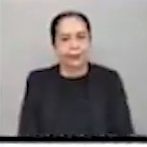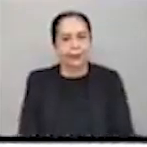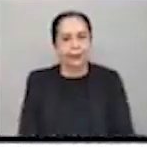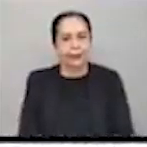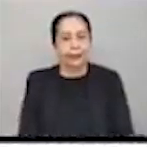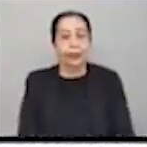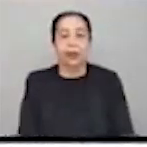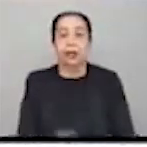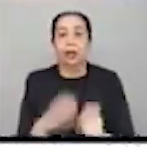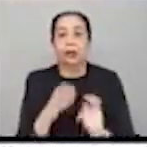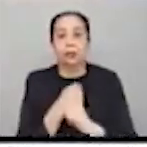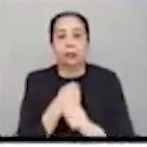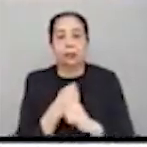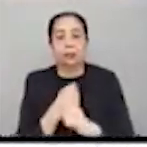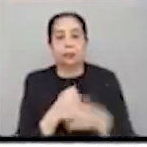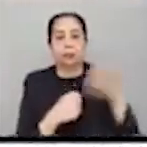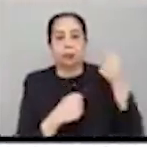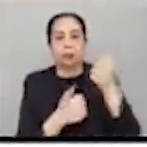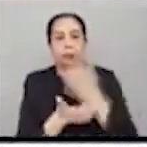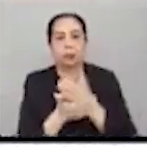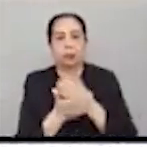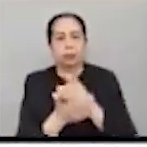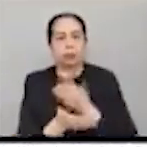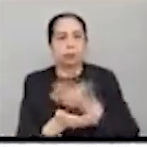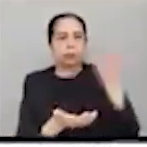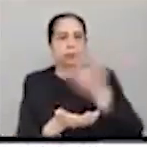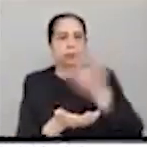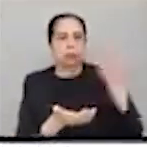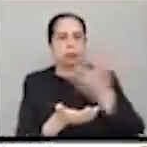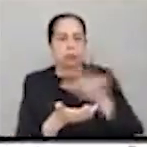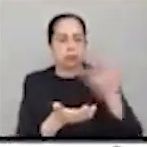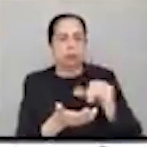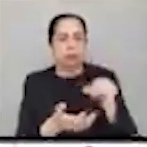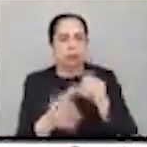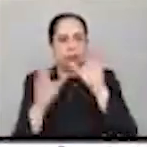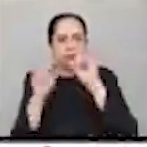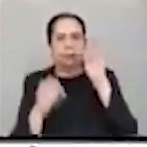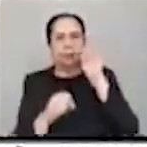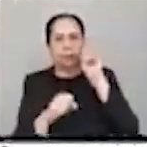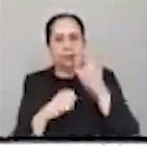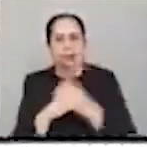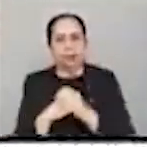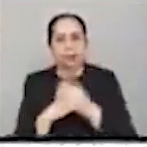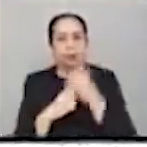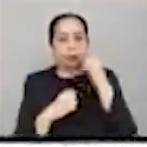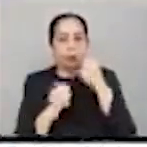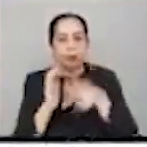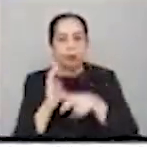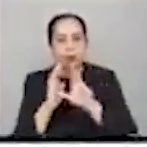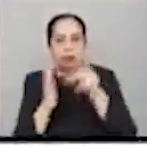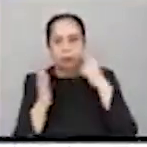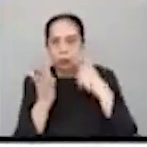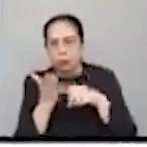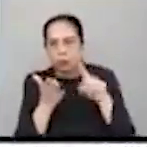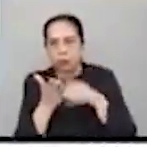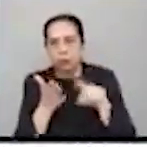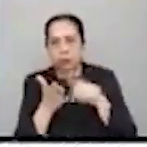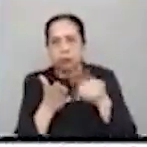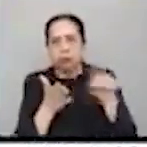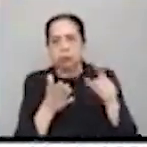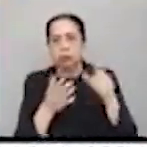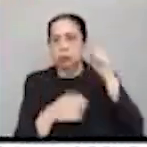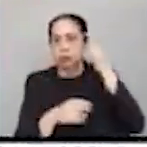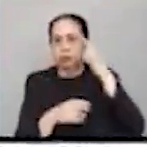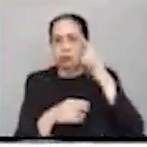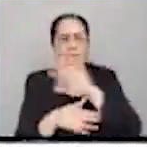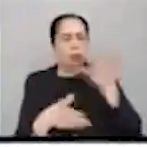Pansamantala munang ititigil ang foreign trips ni Pangulong Ferdinand R. Marcos Jr. Ito para reviewin at pag-aralan ng kanyang administrasyon ang lahat